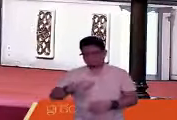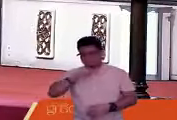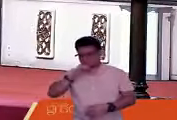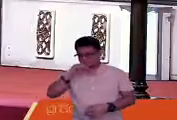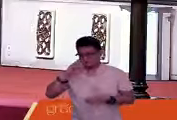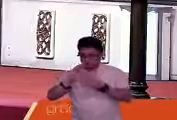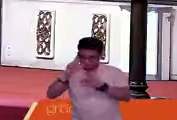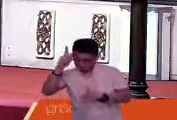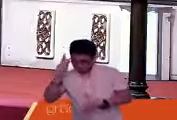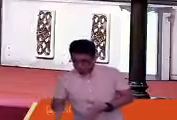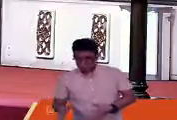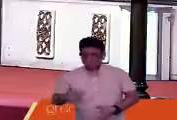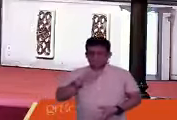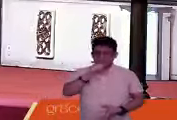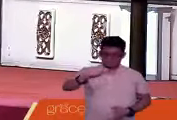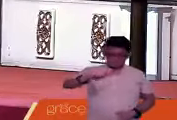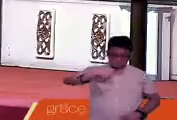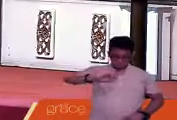atong ability. Ha?